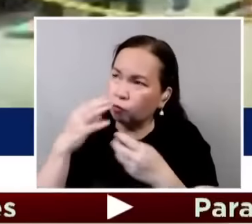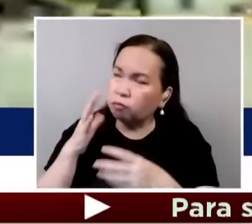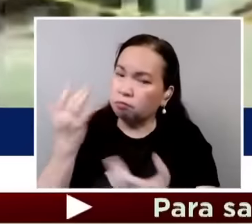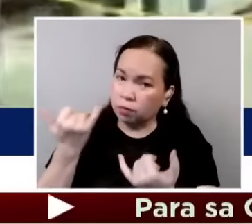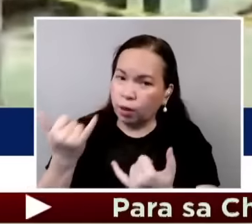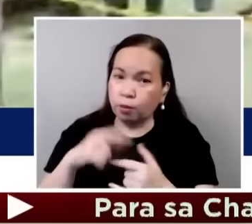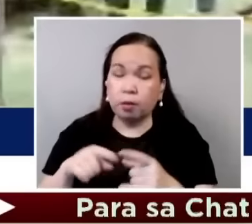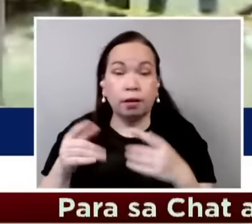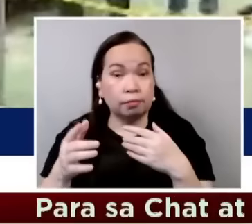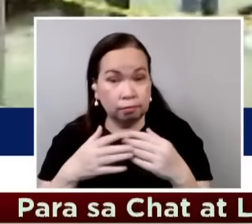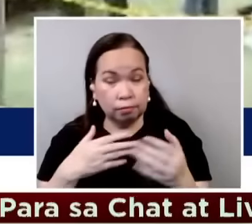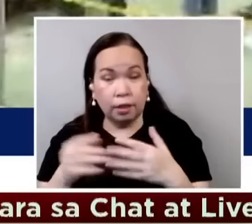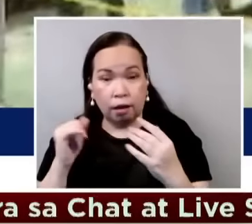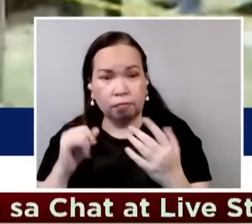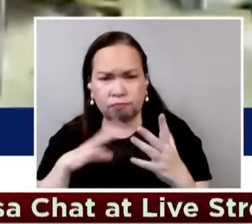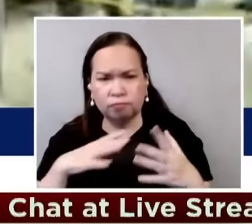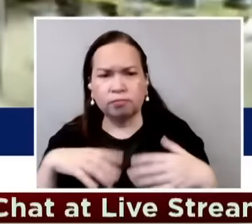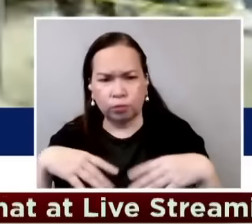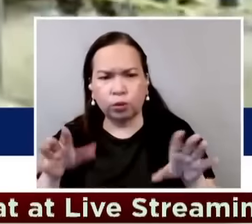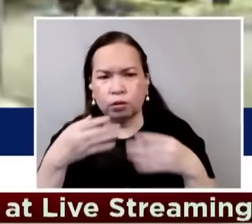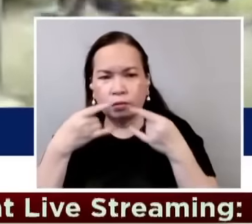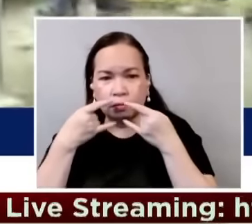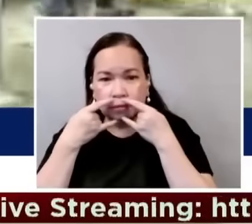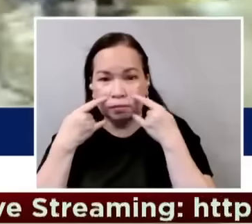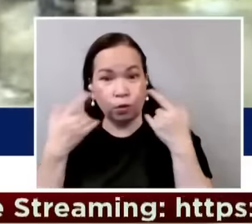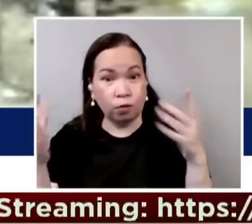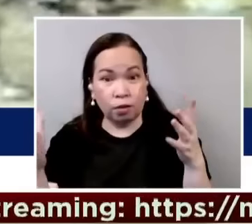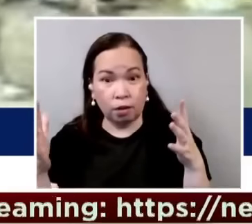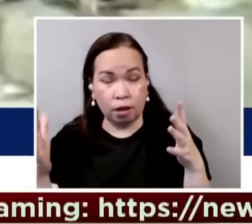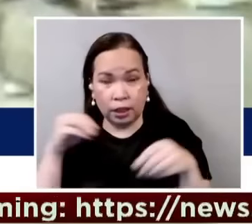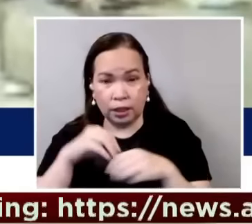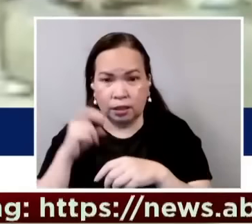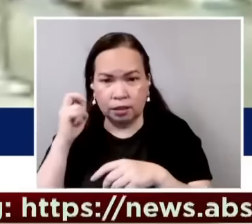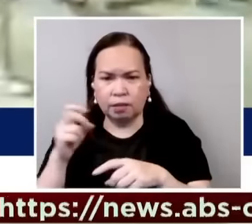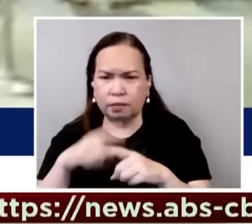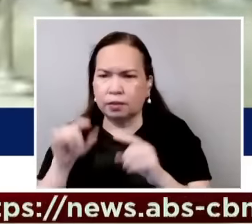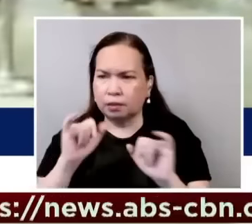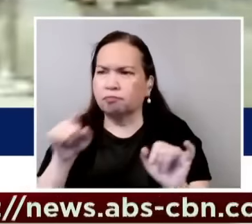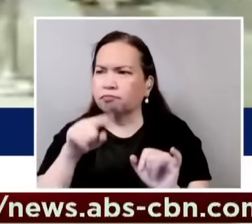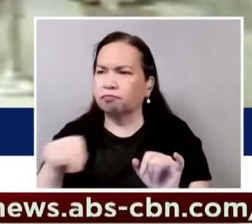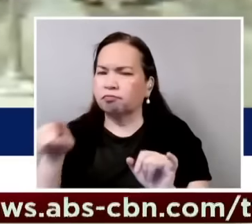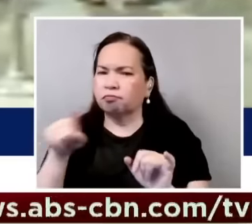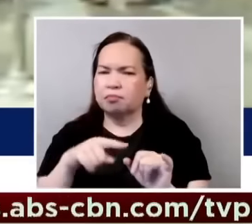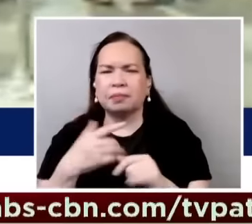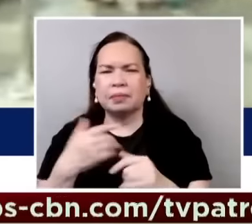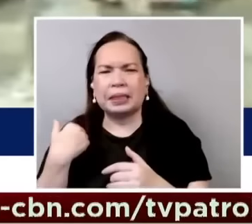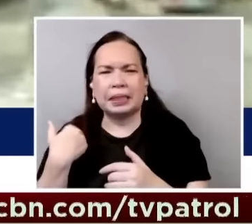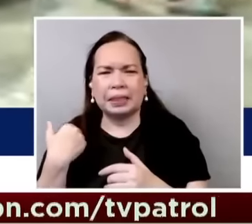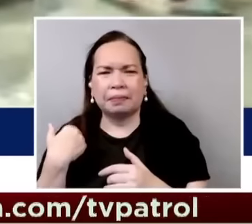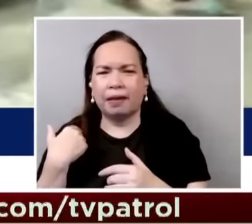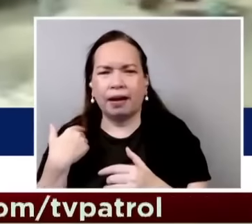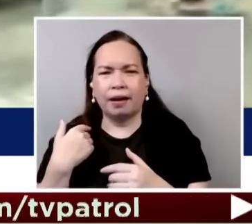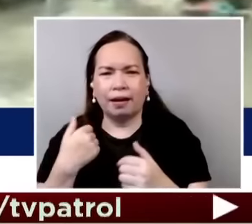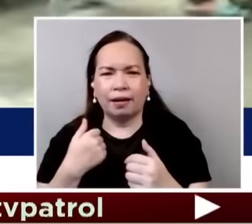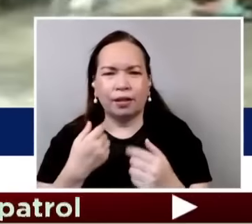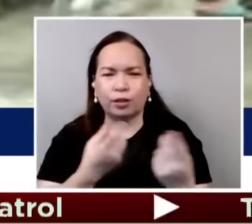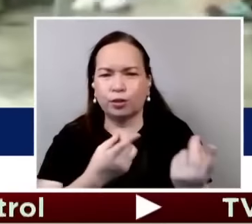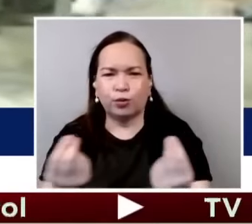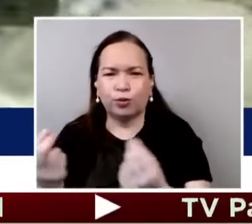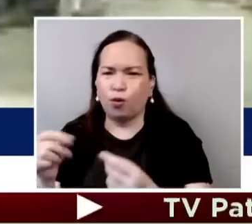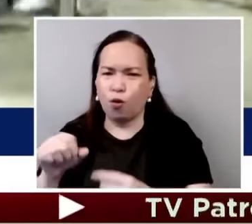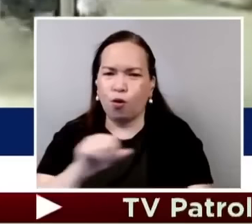nang tanggalin ang face mask sa loob ng tren, ay mukhang mahihirapan o matagalan pa, no, bago nila ito